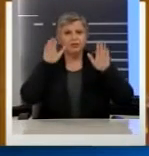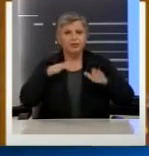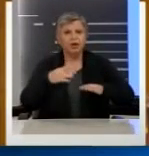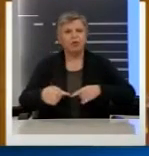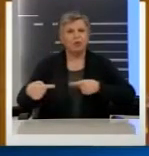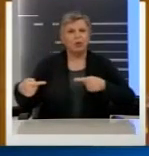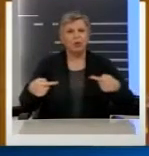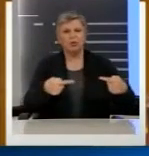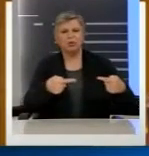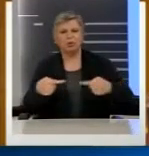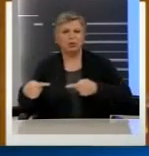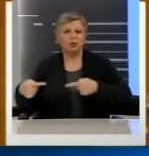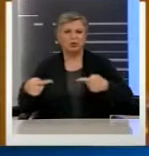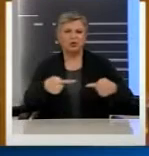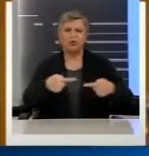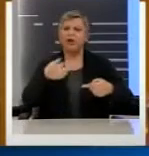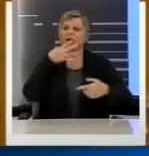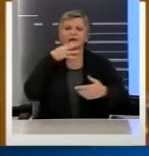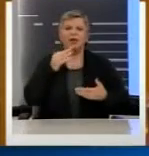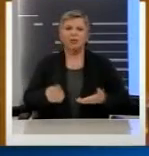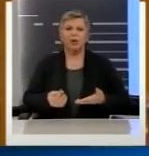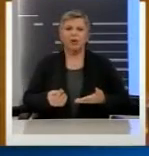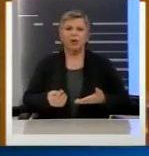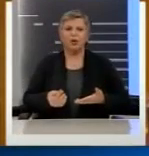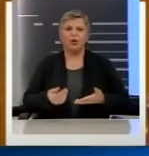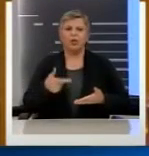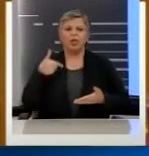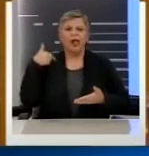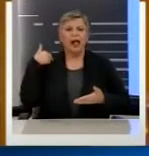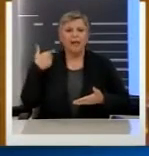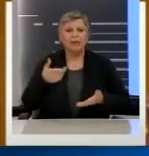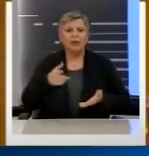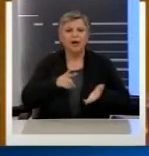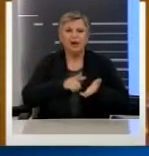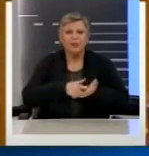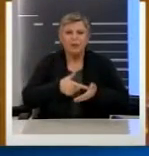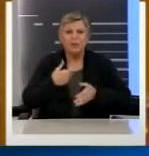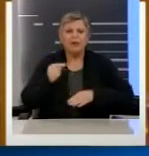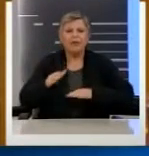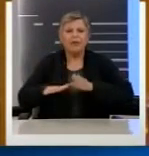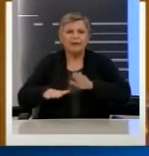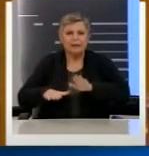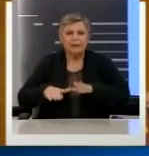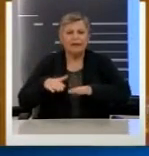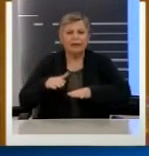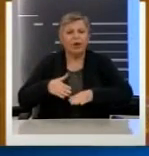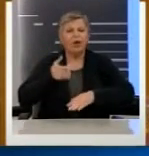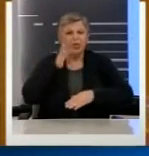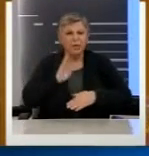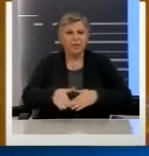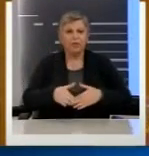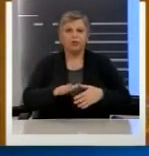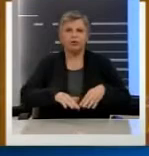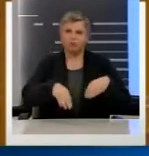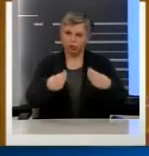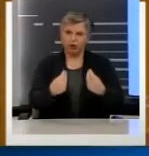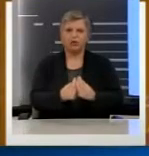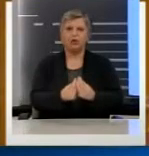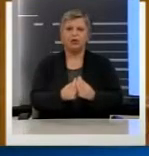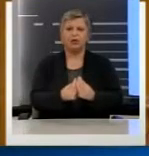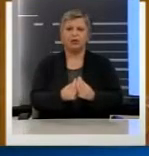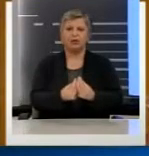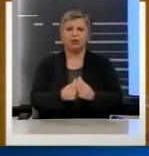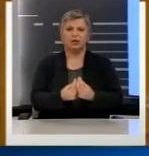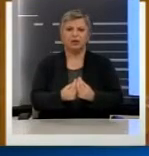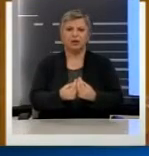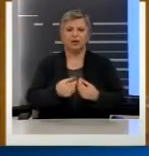χώρα μας δεν είχε κάνει αυτά τα απλούστατα βήματα εναρμόνισης με μια πραγματικότητα για τη χώρα μας,